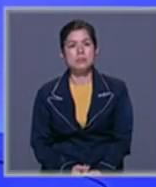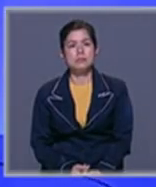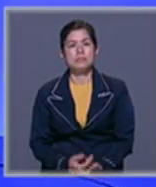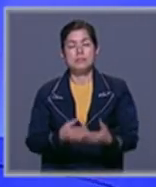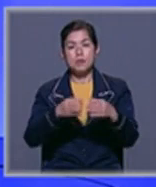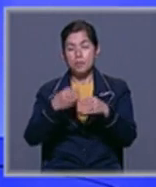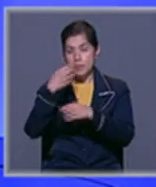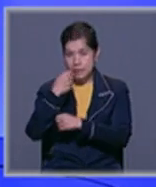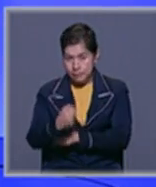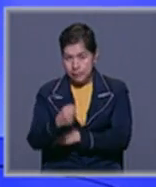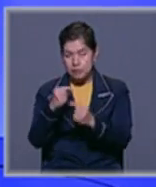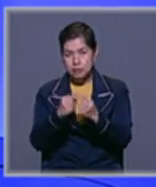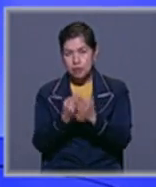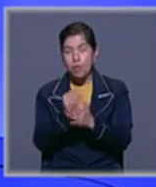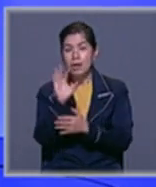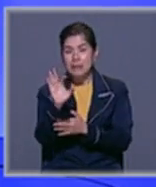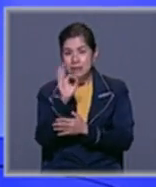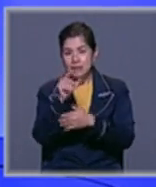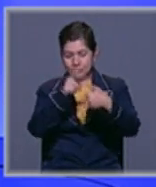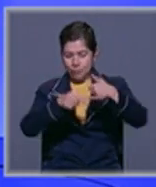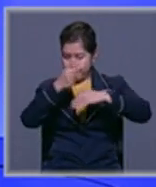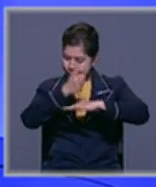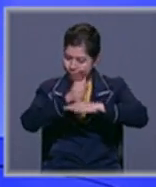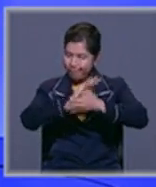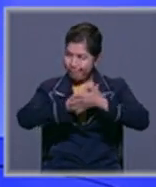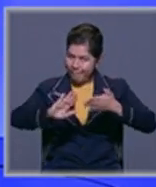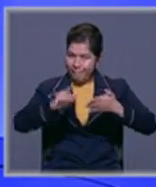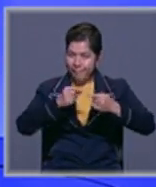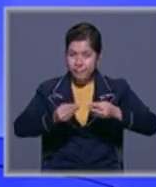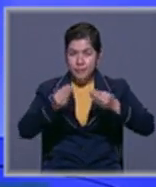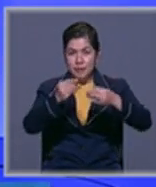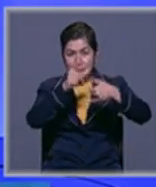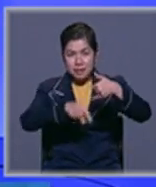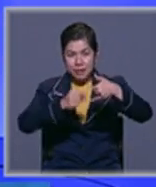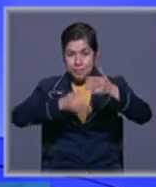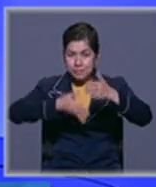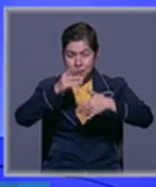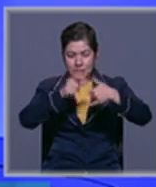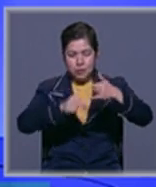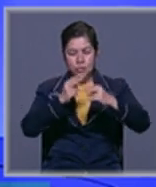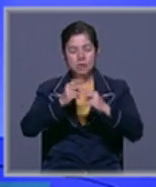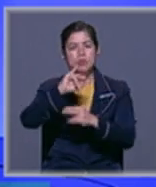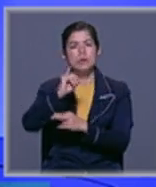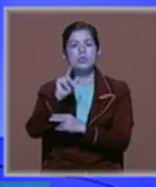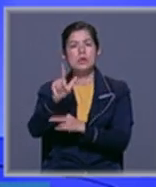พรรคประชาธิปัตย์เลือกตั้งหัวหน้าพรรคไปเรียบร้อยแล้วปรากฏว่าคุณจุรินทร์ลักษณวิศิษฐ์นะครับได้คะแนนมาก